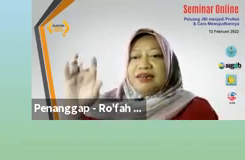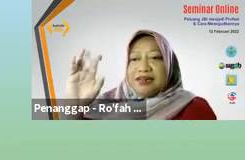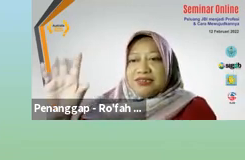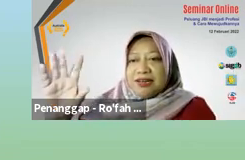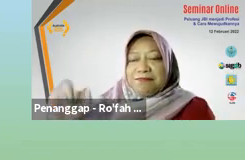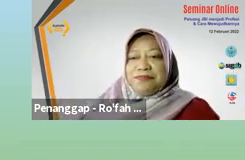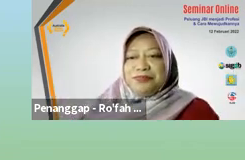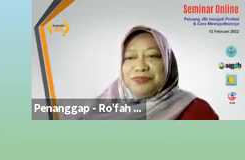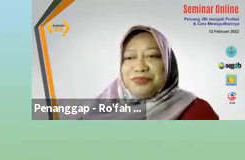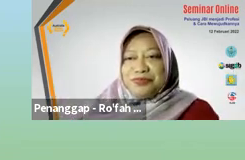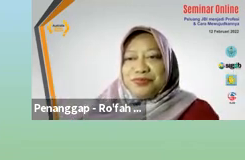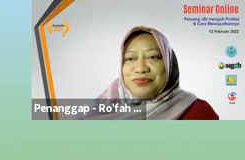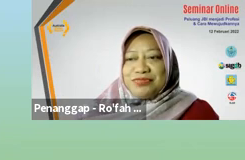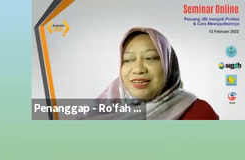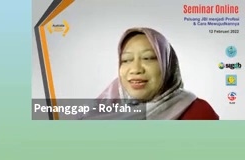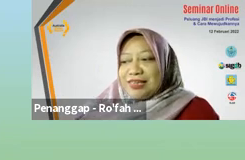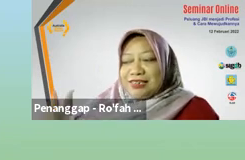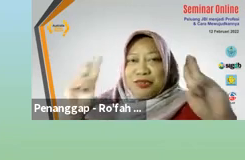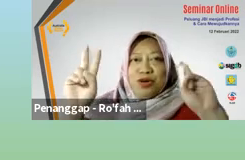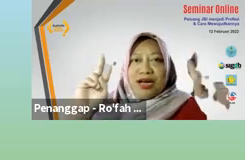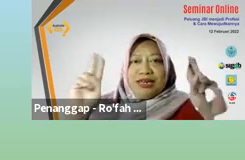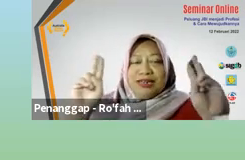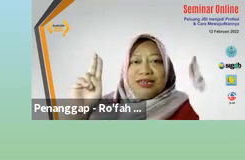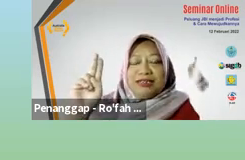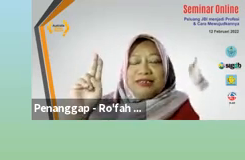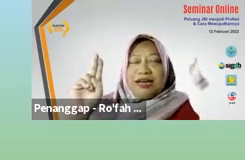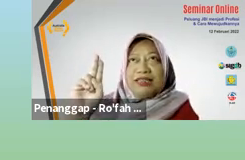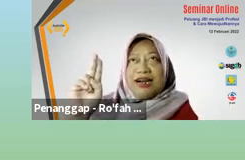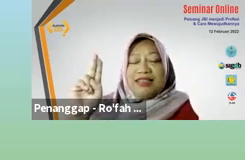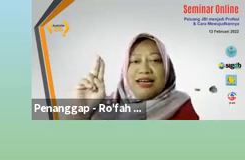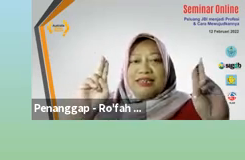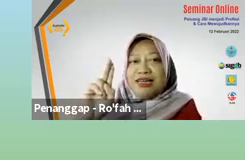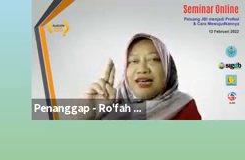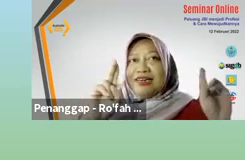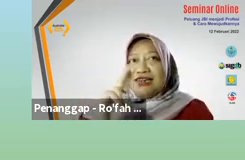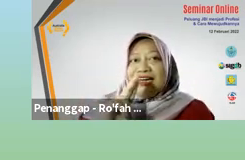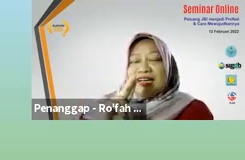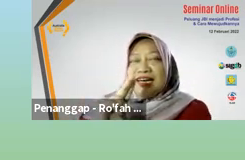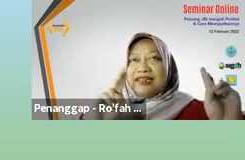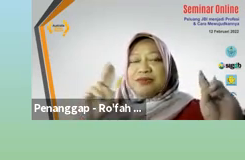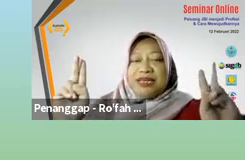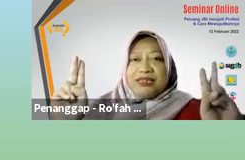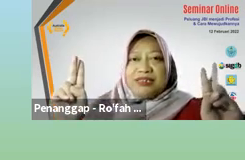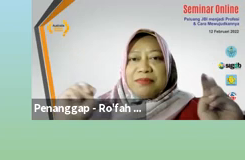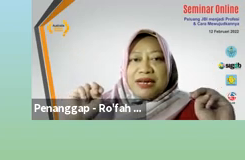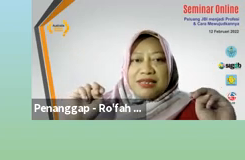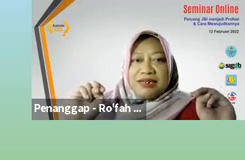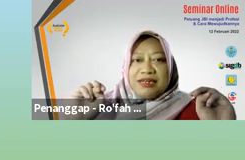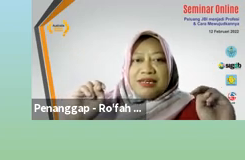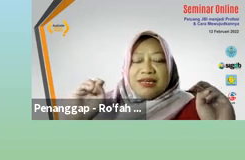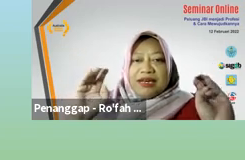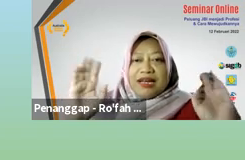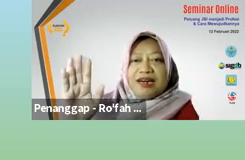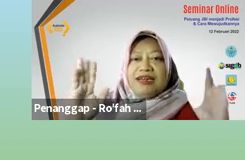pendidikan dan kerja jadi dua ini sangat ratya skkni dengan Kakek ini seperti yang saya sampaikan